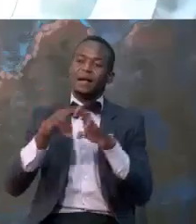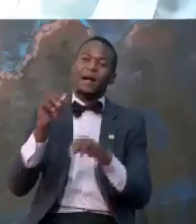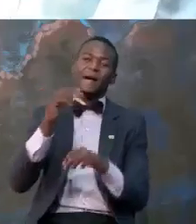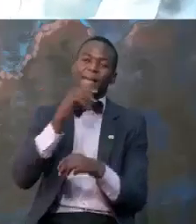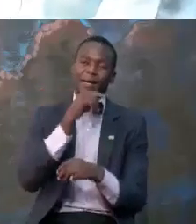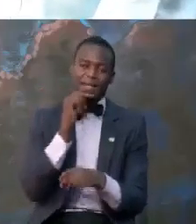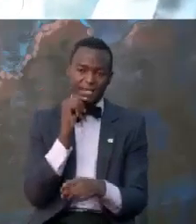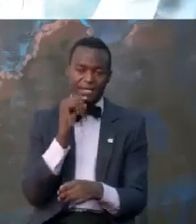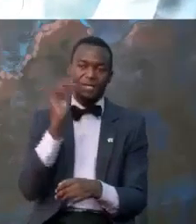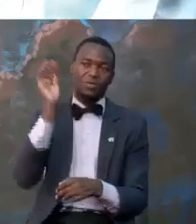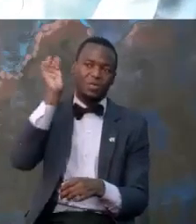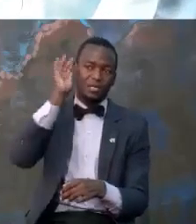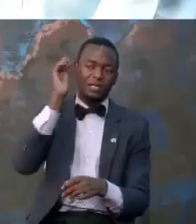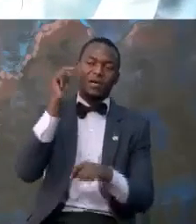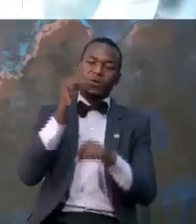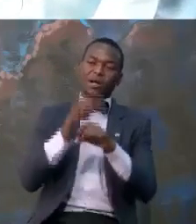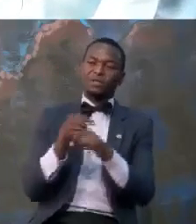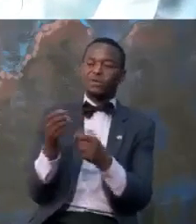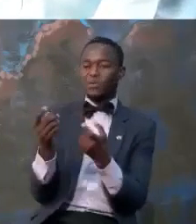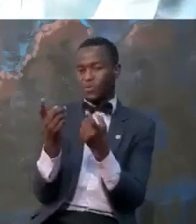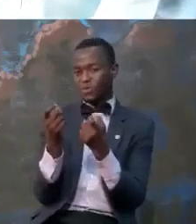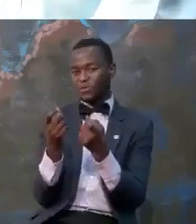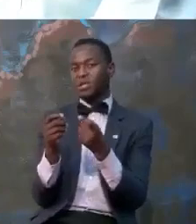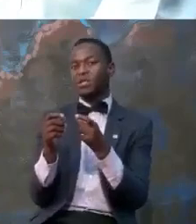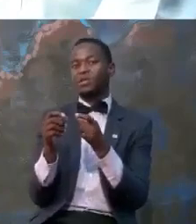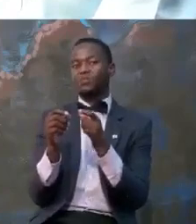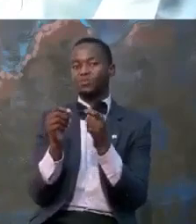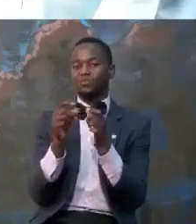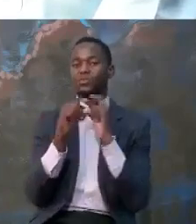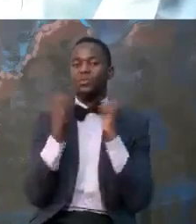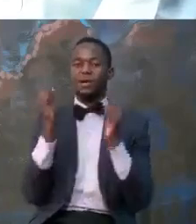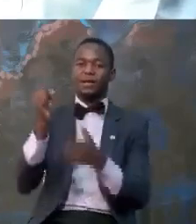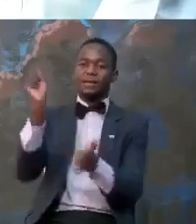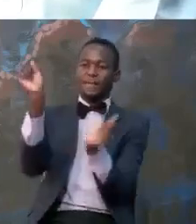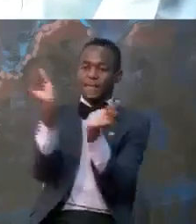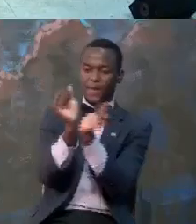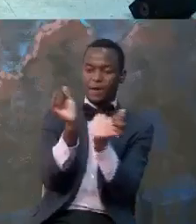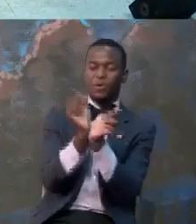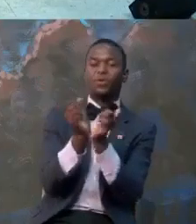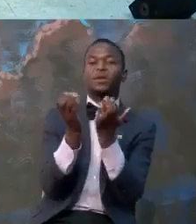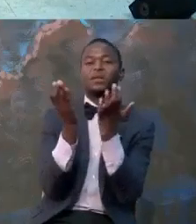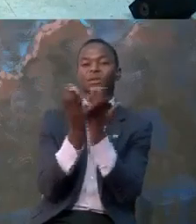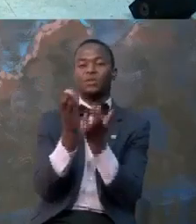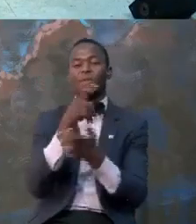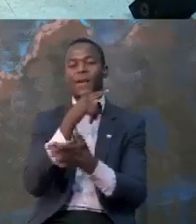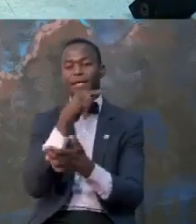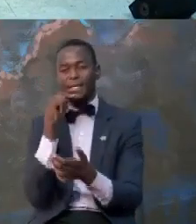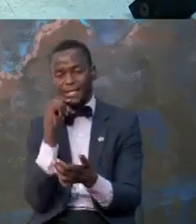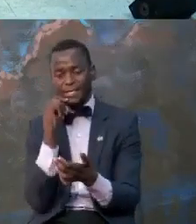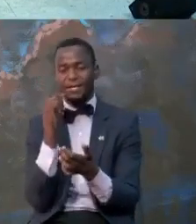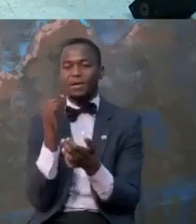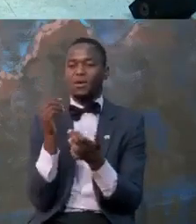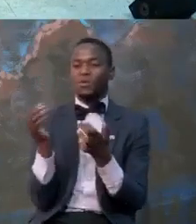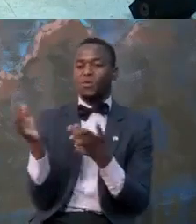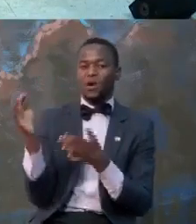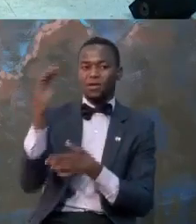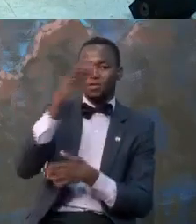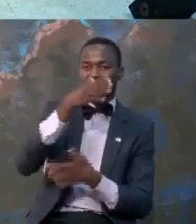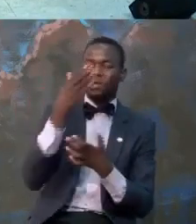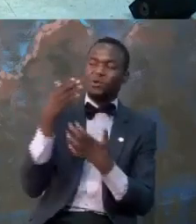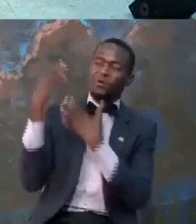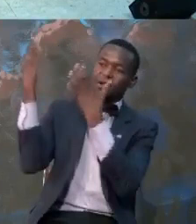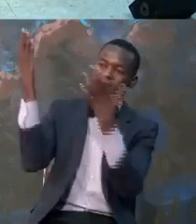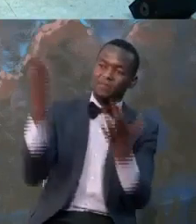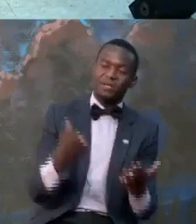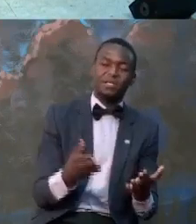Na wakati tunapo msubiri mchungaji Paul Semba kwa ajili ya somo makini la jioni ya leo, niwakaribishe